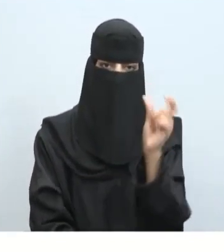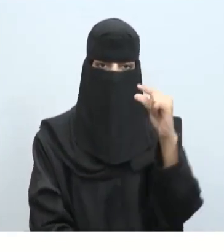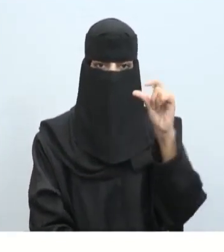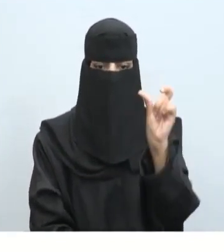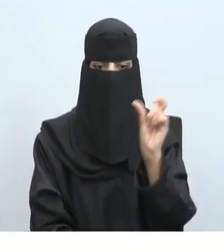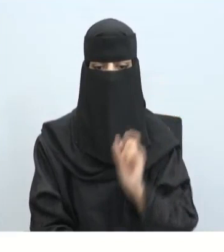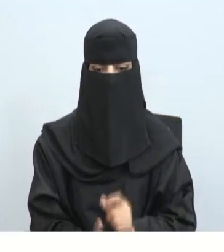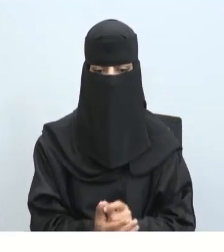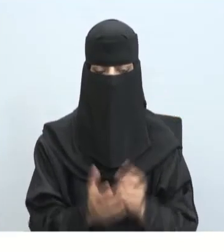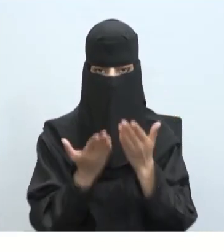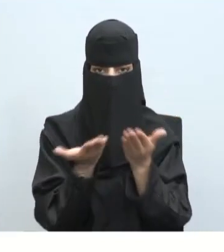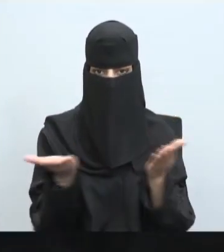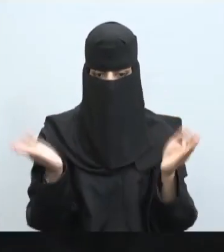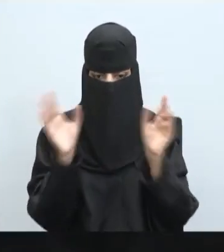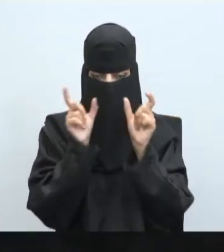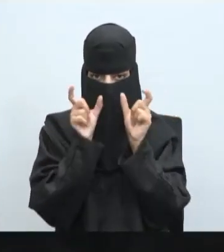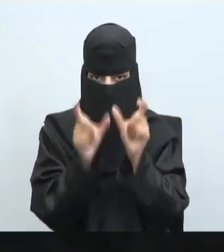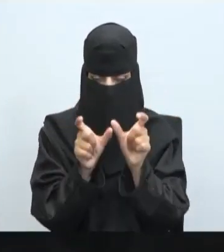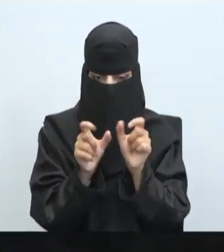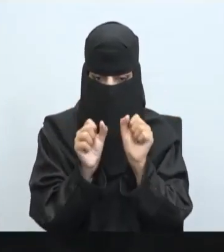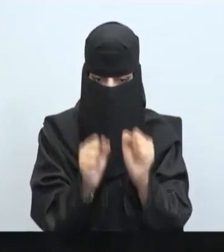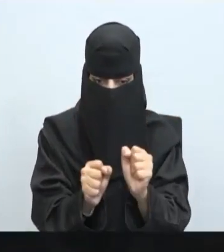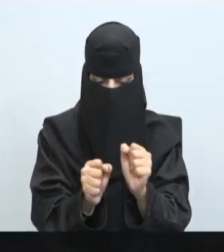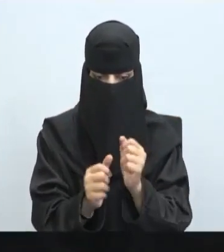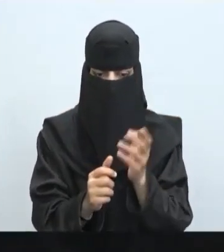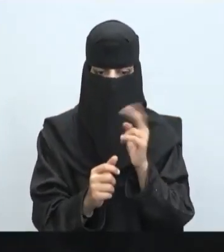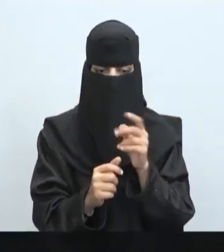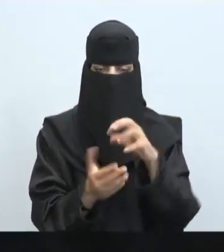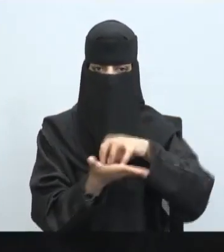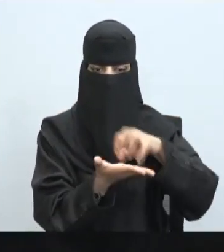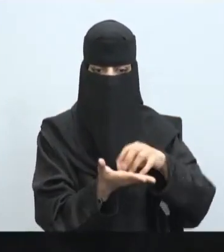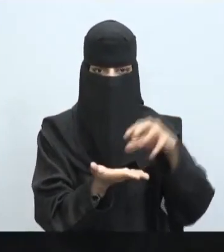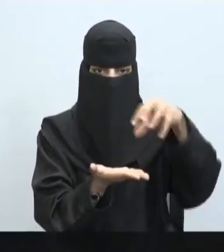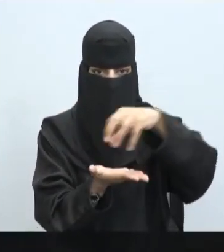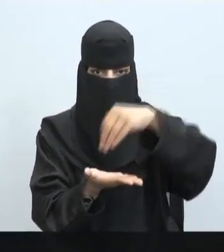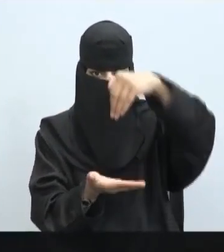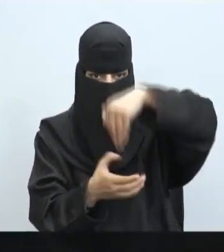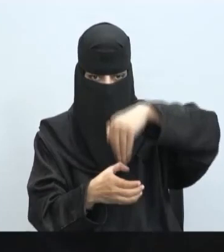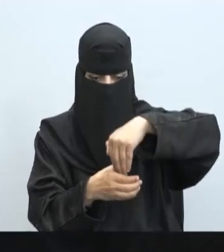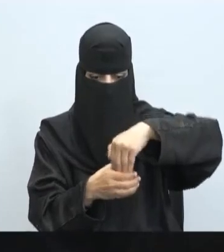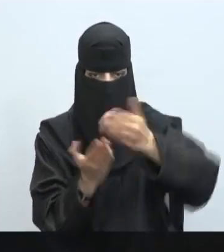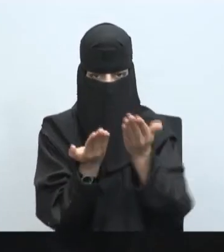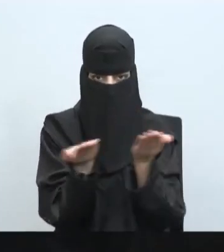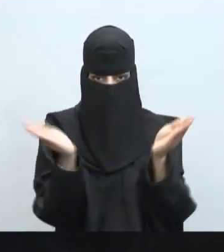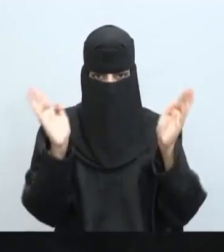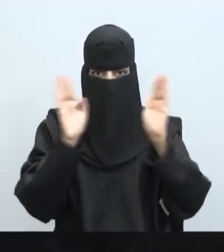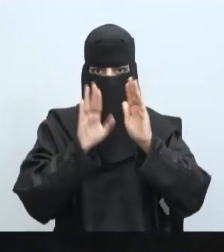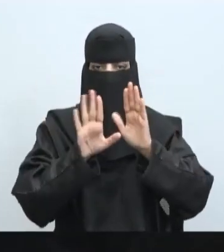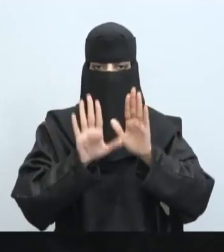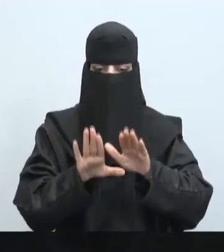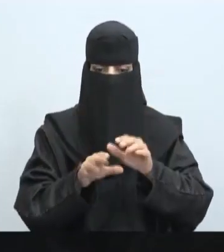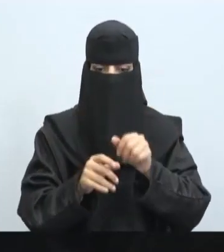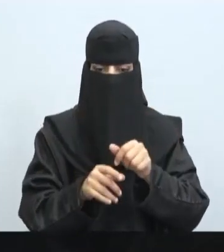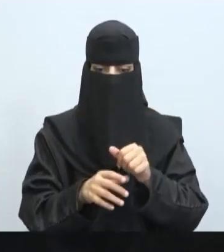لحمايه حدود الدوله وهي مدن صغيره محصنه تحتوي هذه